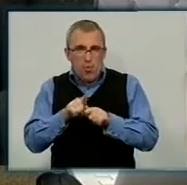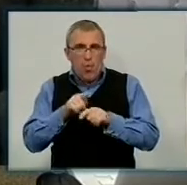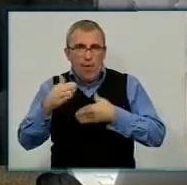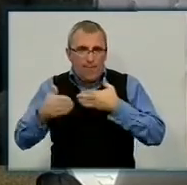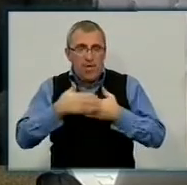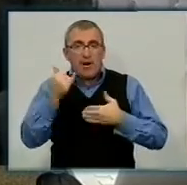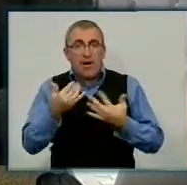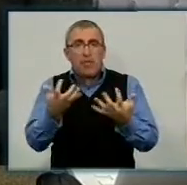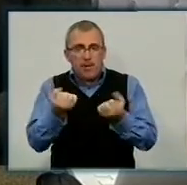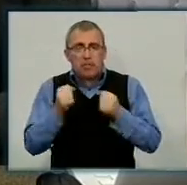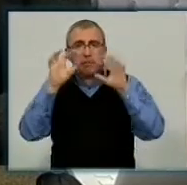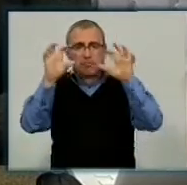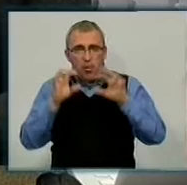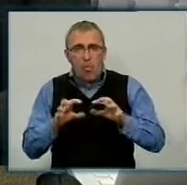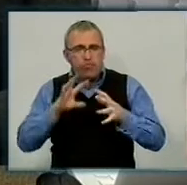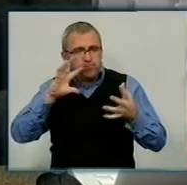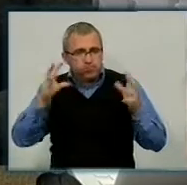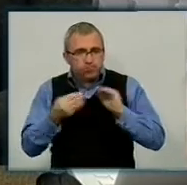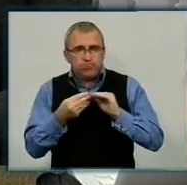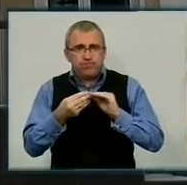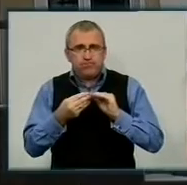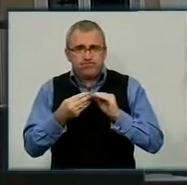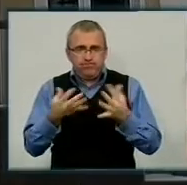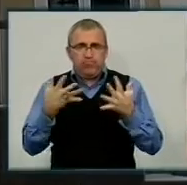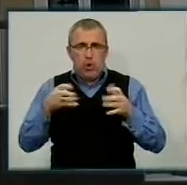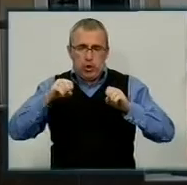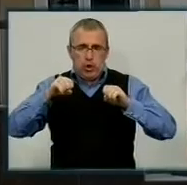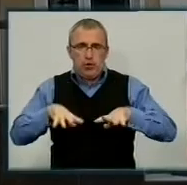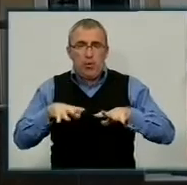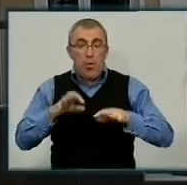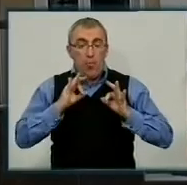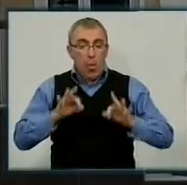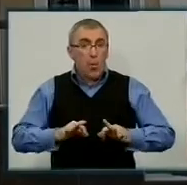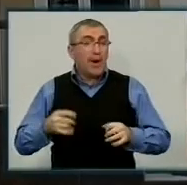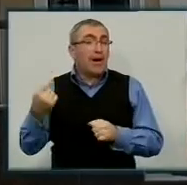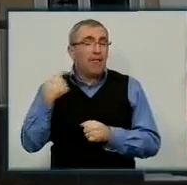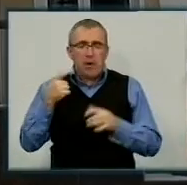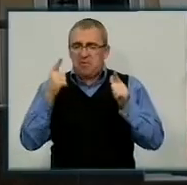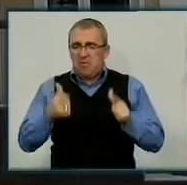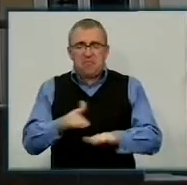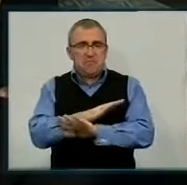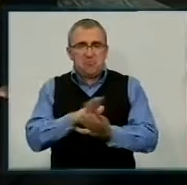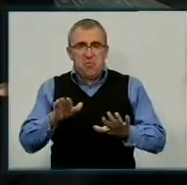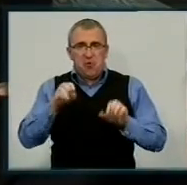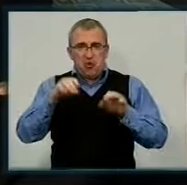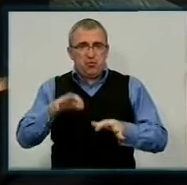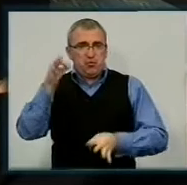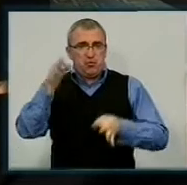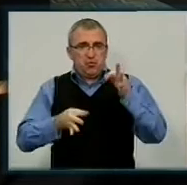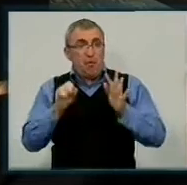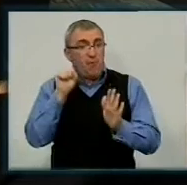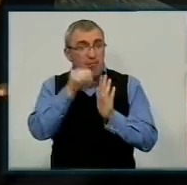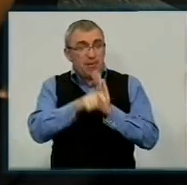прийме законне об'єктивне і обґрунтоване рішення у прокуратурі Кіровограда не згодні з рішенням суду вбивці вимагають